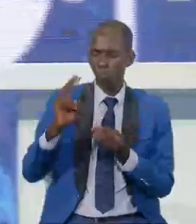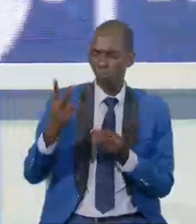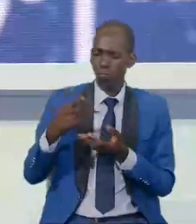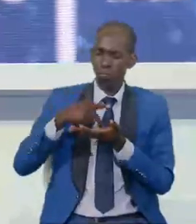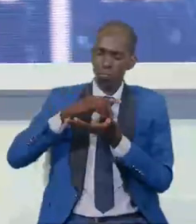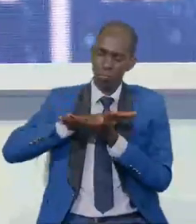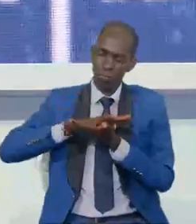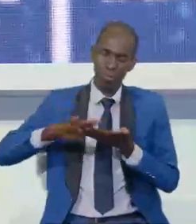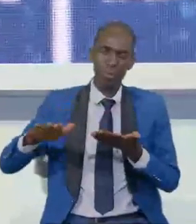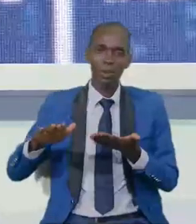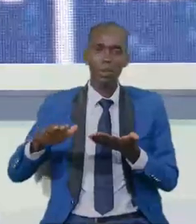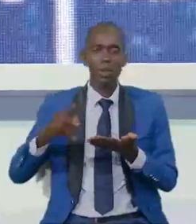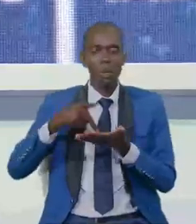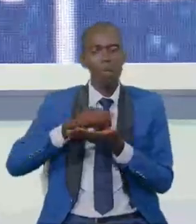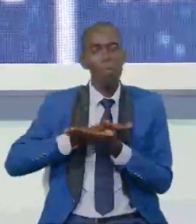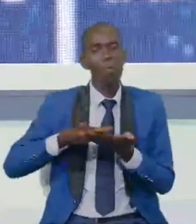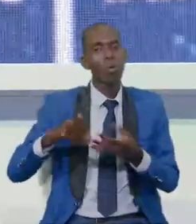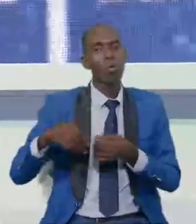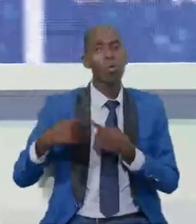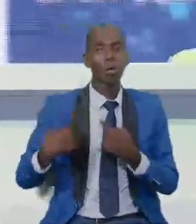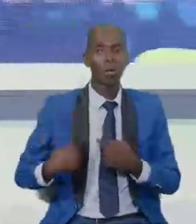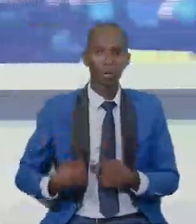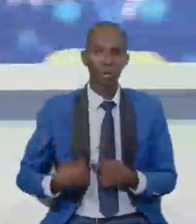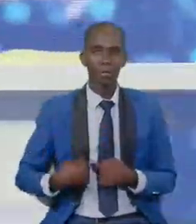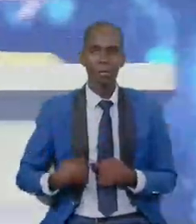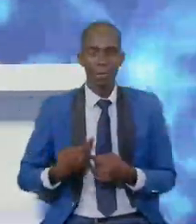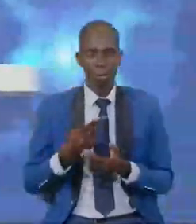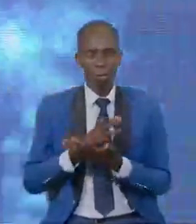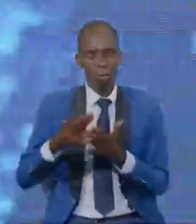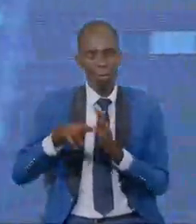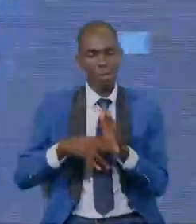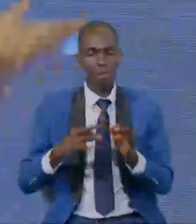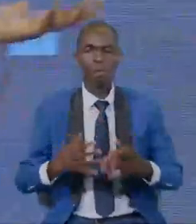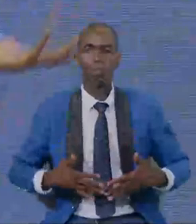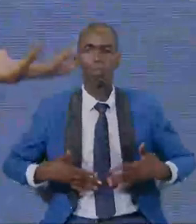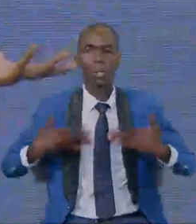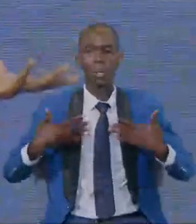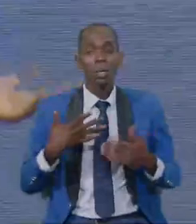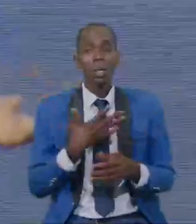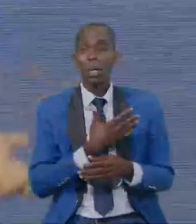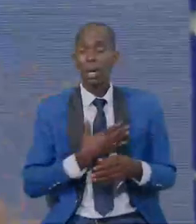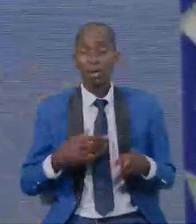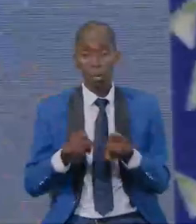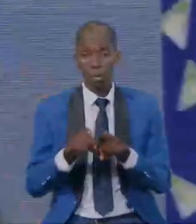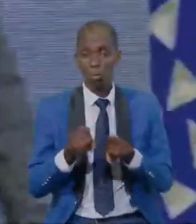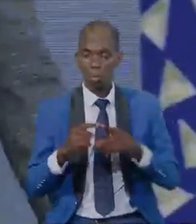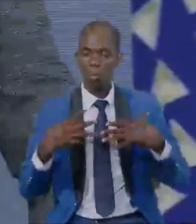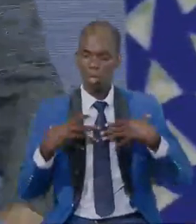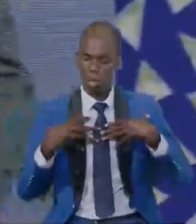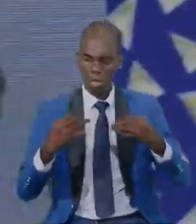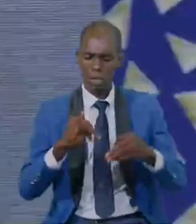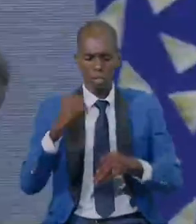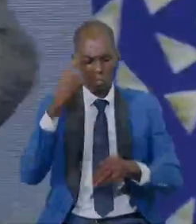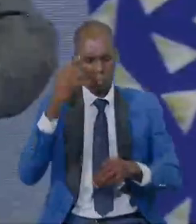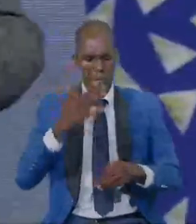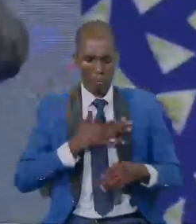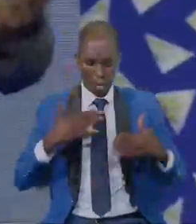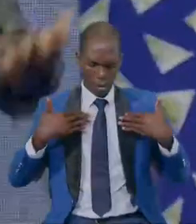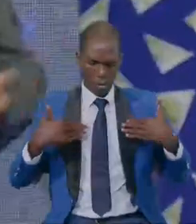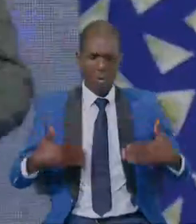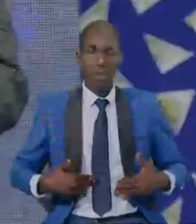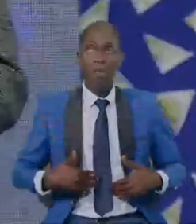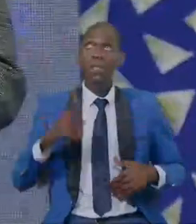pureté. La pureté de cœur, la sainteté de vie. Au fait, la guérison pour